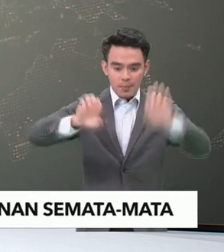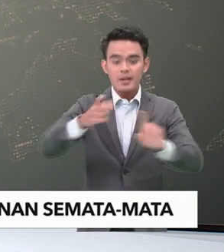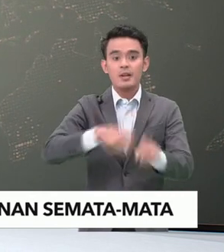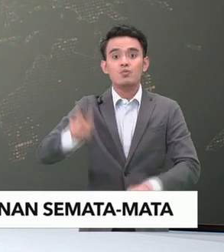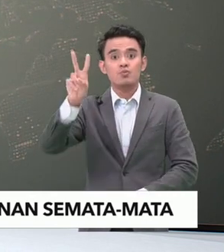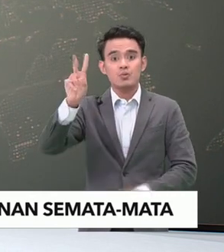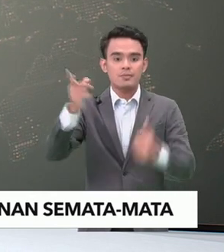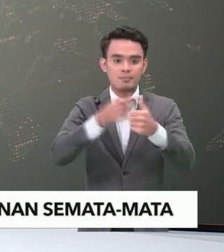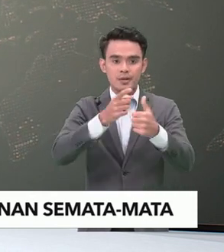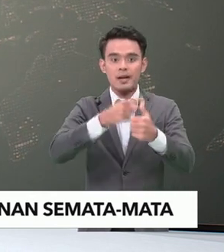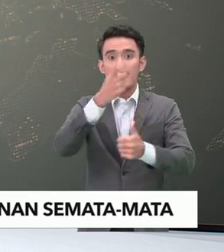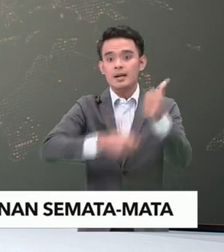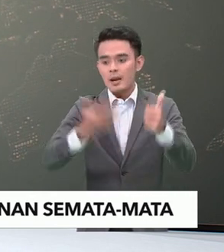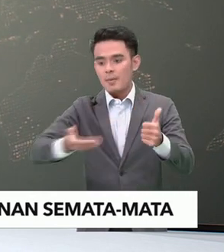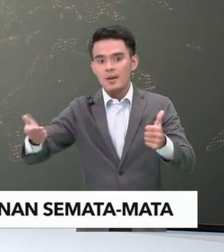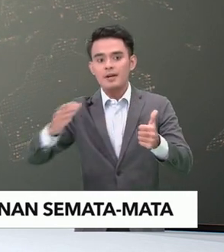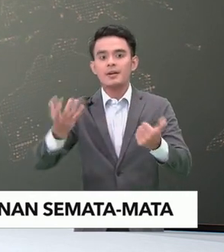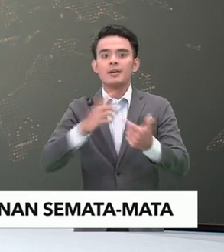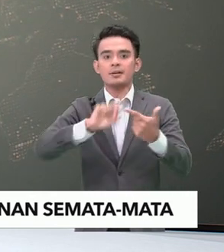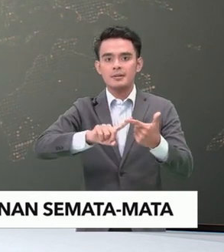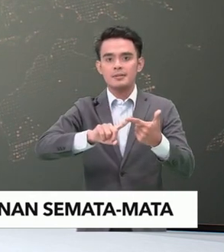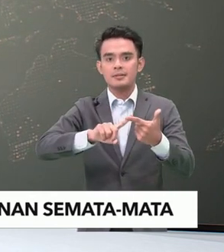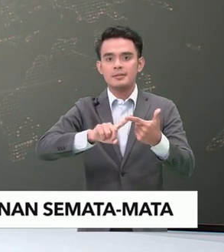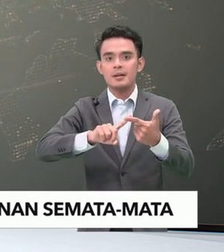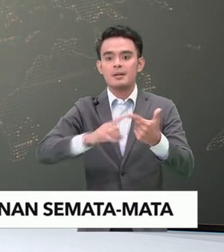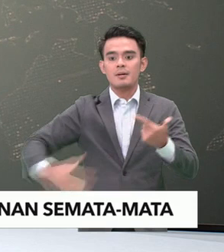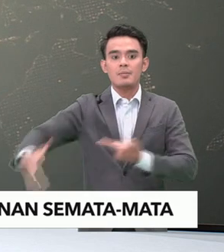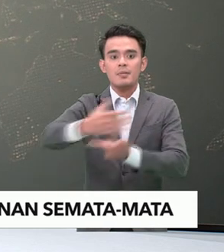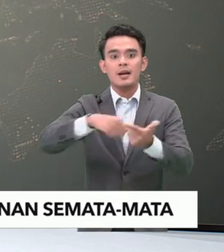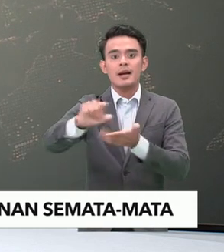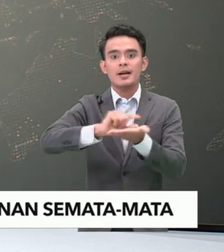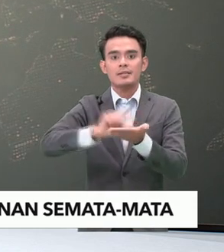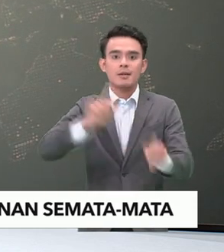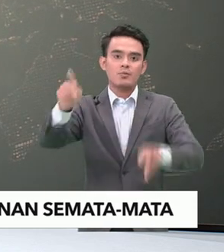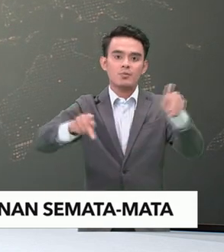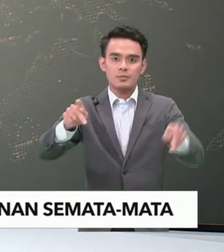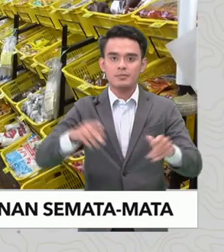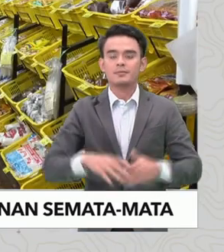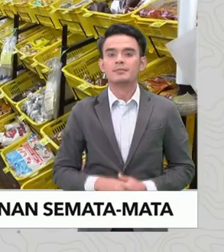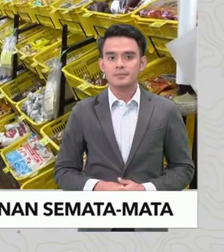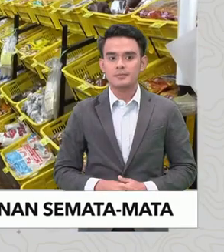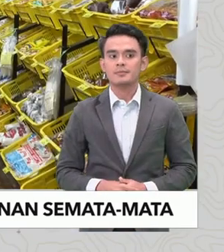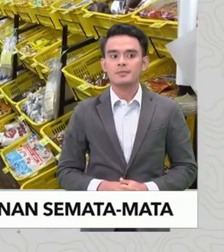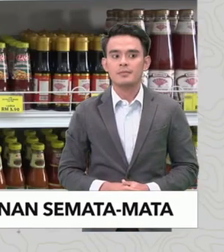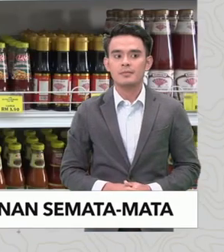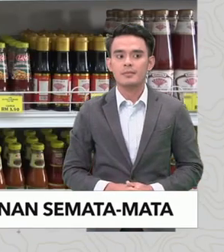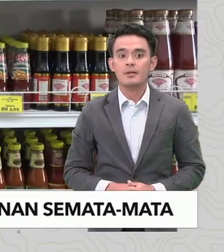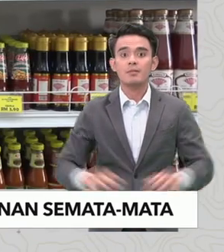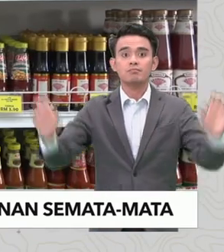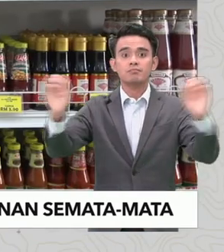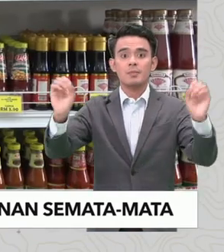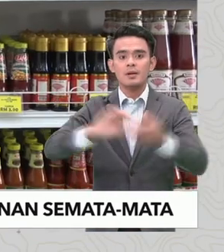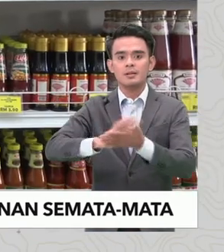utama, iaitu kos harga barangan dan inflasi serta pendapatan masyarakat itu sendiri. Sara hidup ini tidak akan